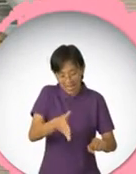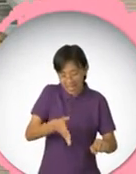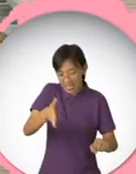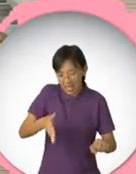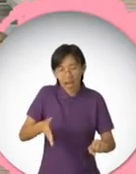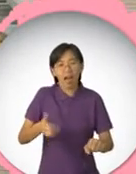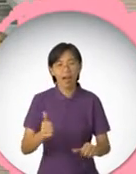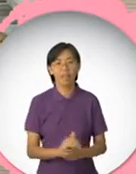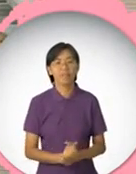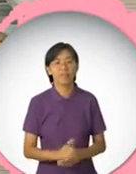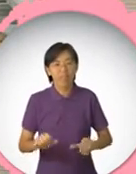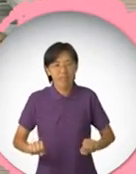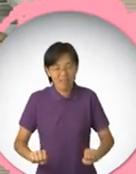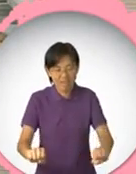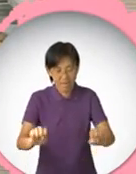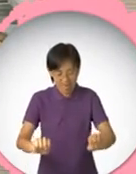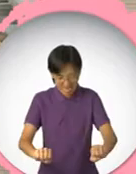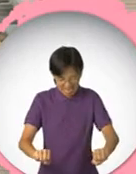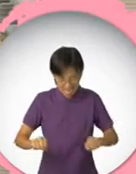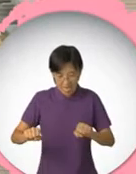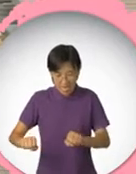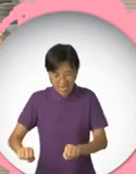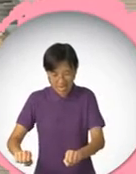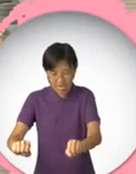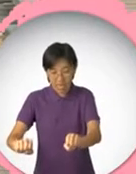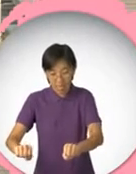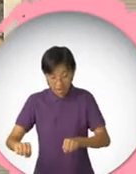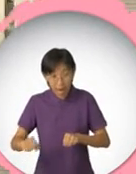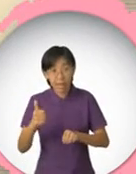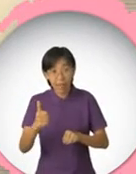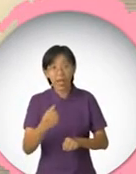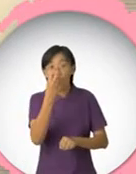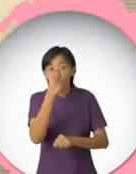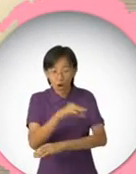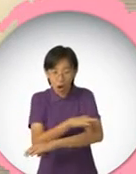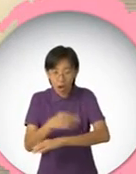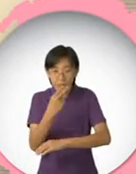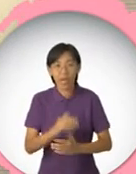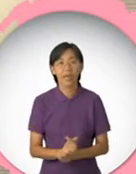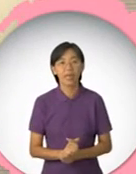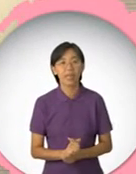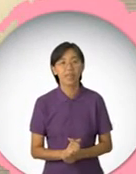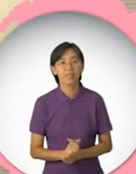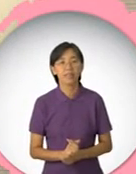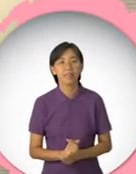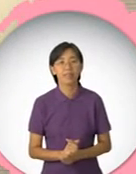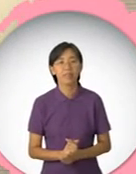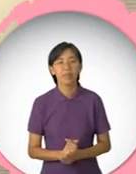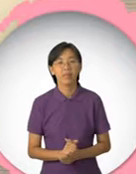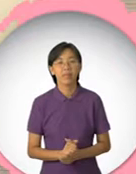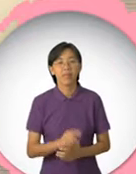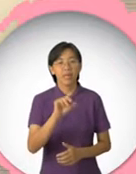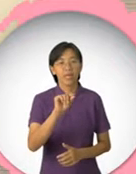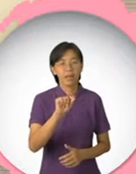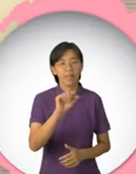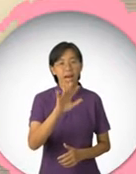นี่ครับใจครับเป็นไงครับไซส์ได้หรือยัง ก็เริ่มได้แล้วนะคะเดี๋ยวเราลองวัดขนาด แค่ไหนนะครับ ประมาณ25-29